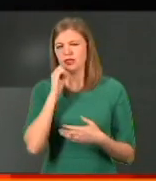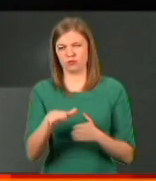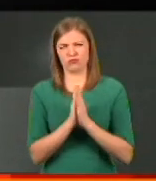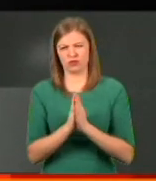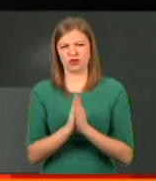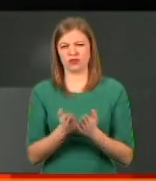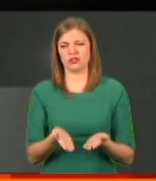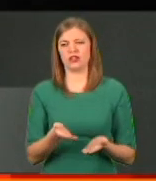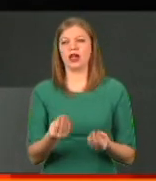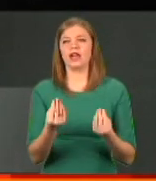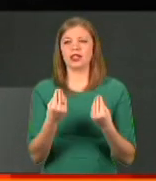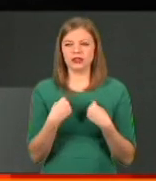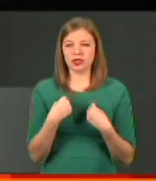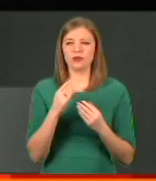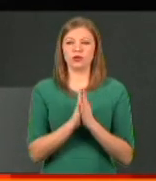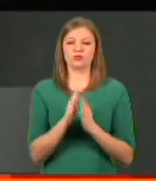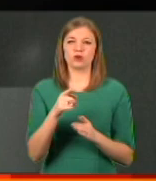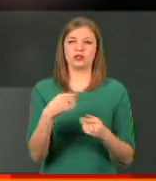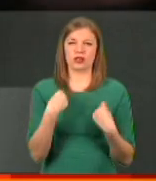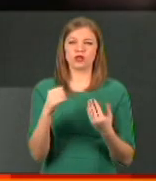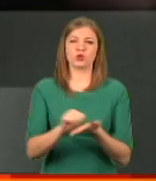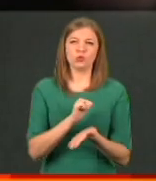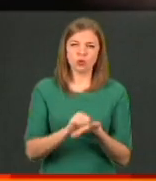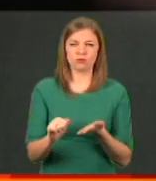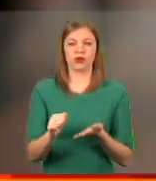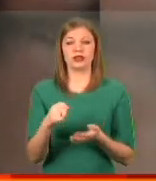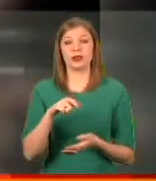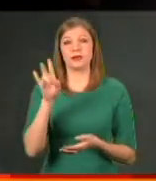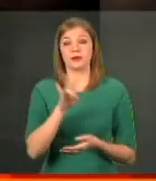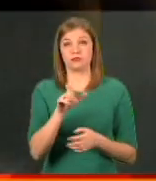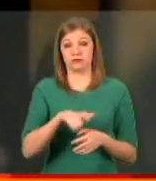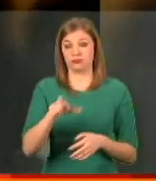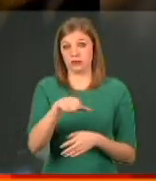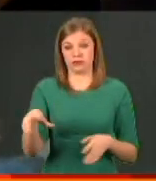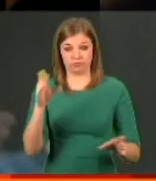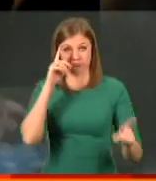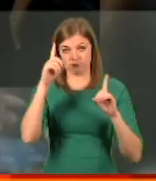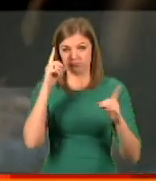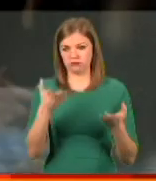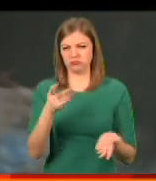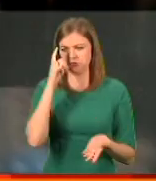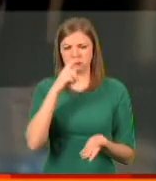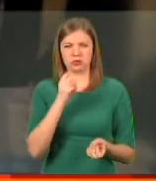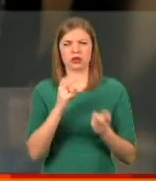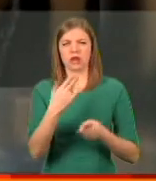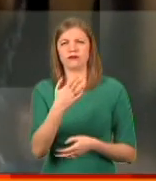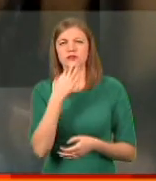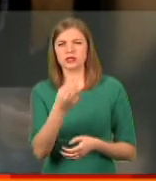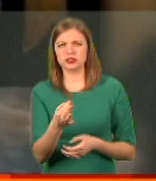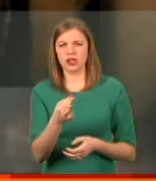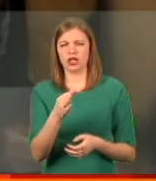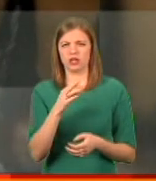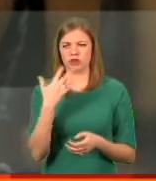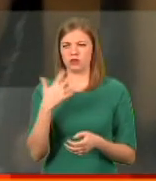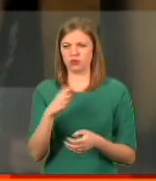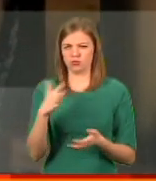вас. Поэтому сейчас, батюшка, а давайте документи на храм. Парафіяни приголомшені. Непонятно, як ви сказали, не ходив в колодязь, і